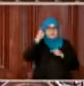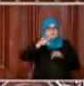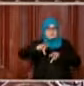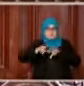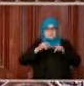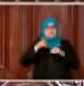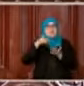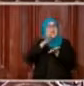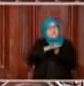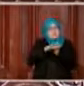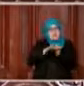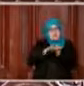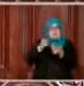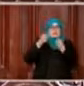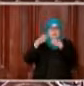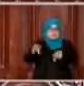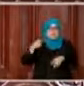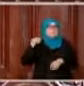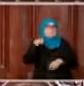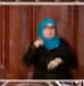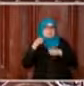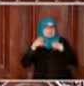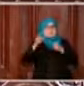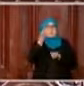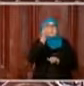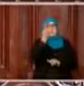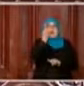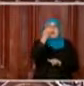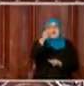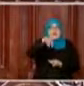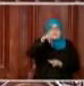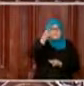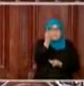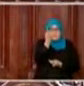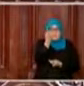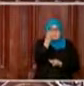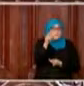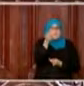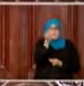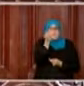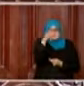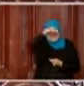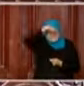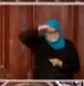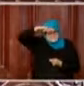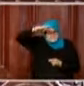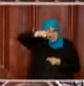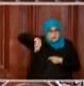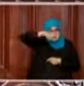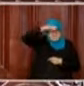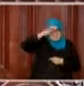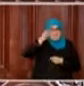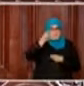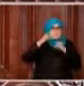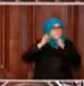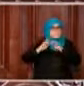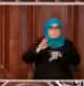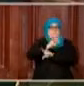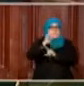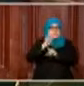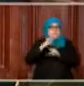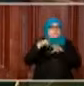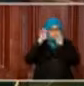للتسامح في أي مليم واحد من عرق أبناء هذا الشعب